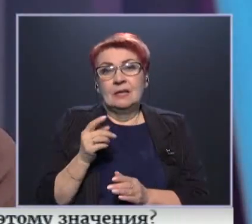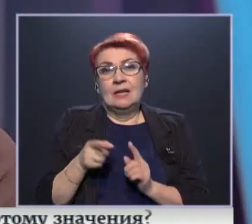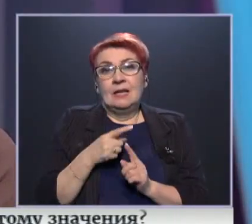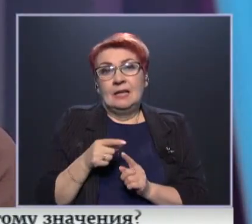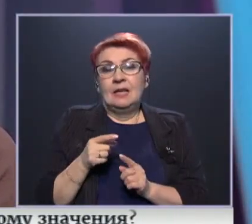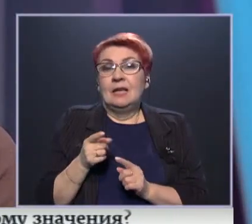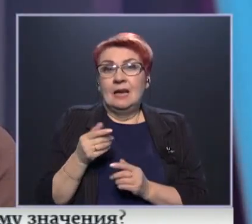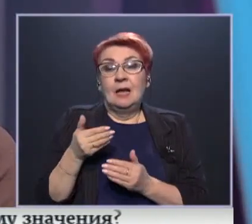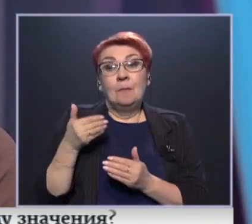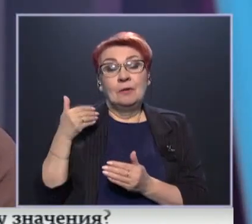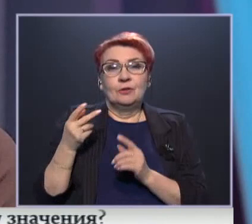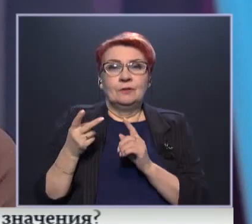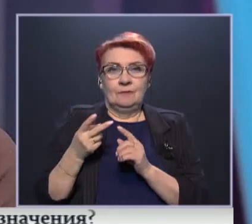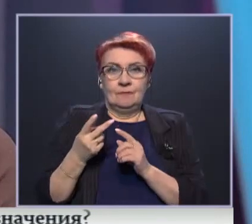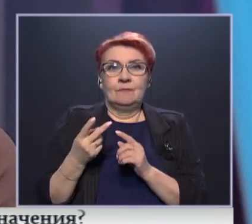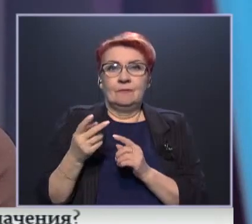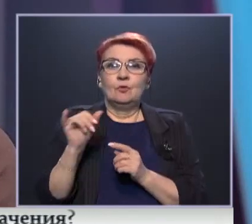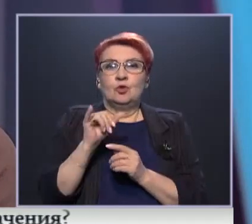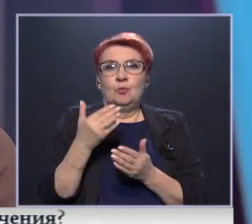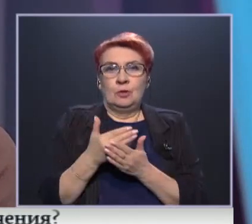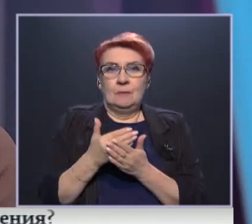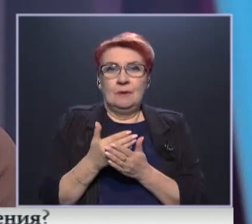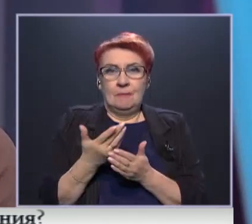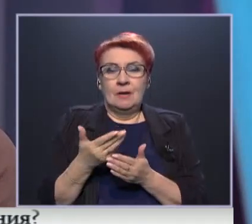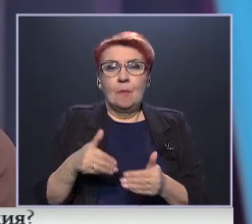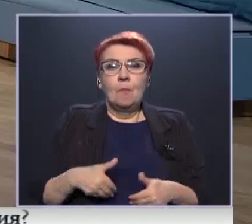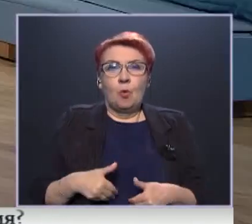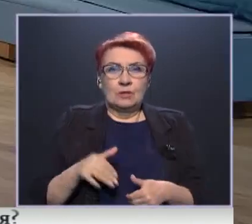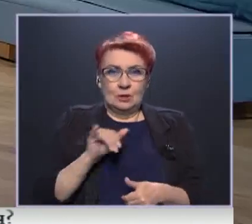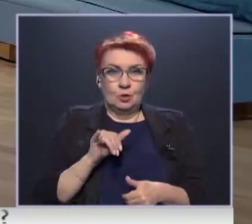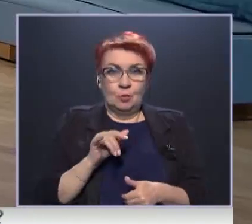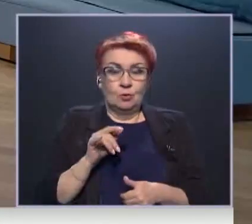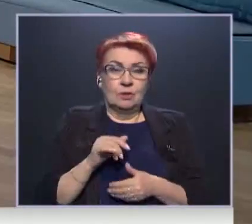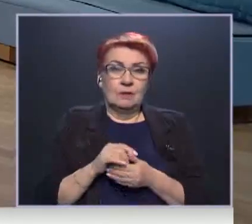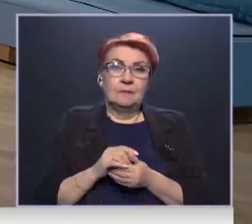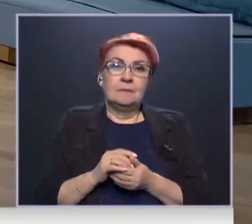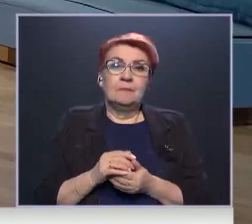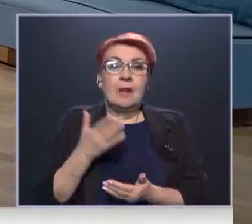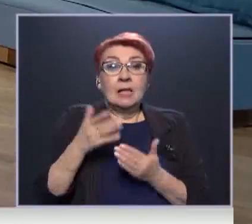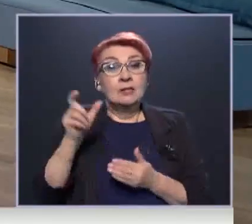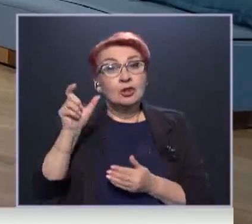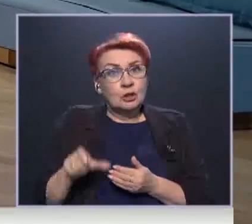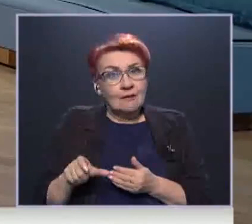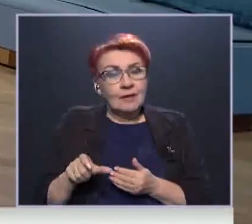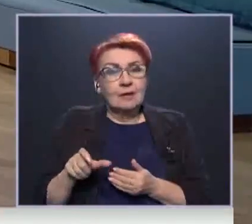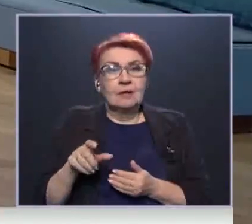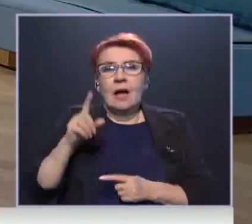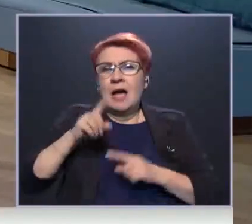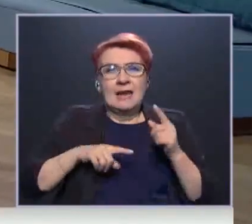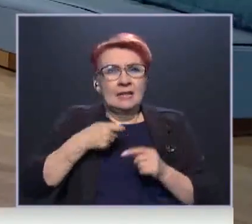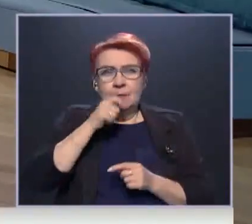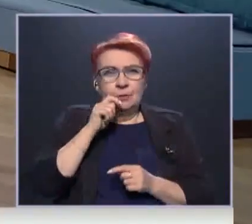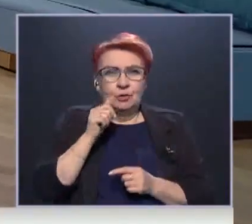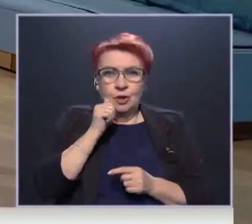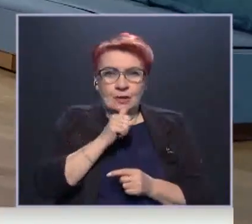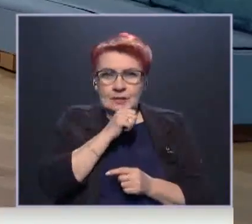вторая дня предыдущего, там, ну, субботы, допустим, постные. Вот. Если человек причащается редко, если человек не